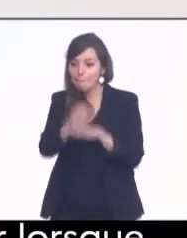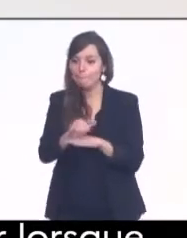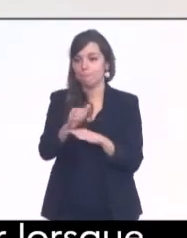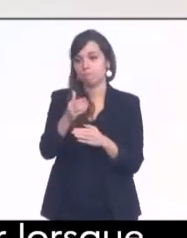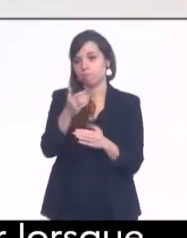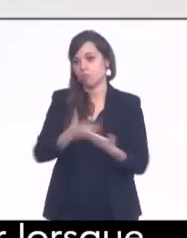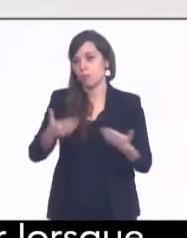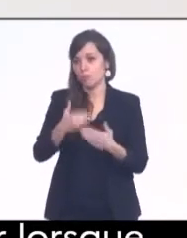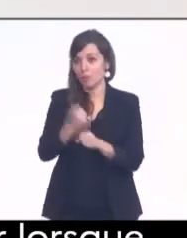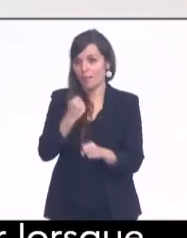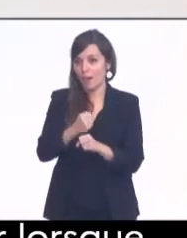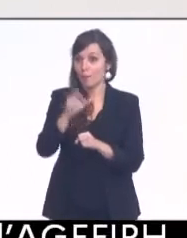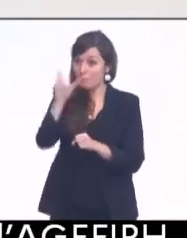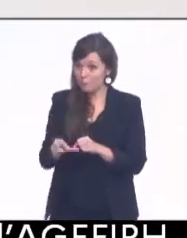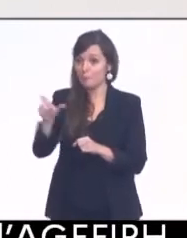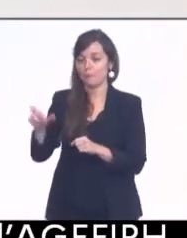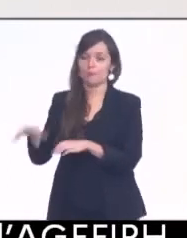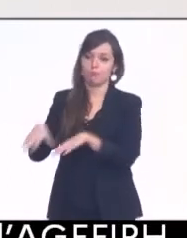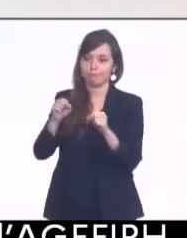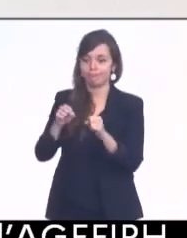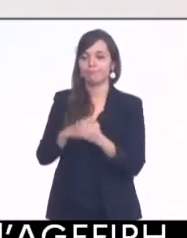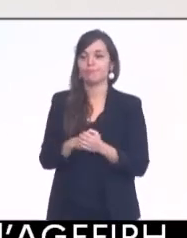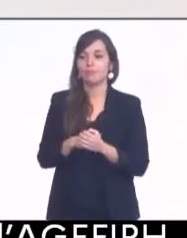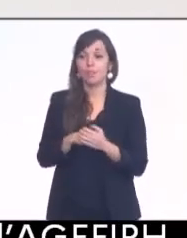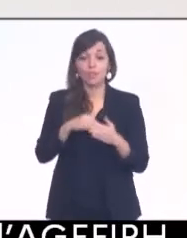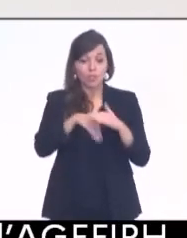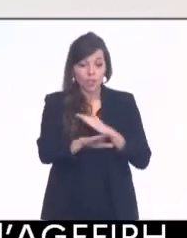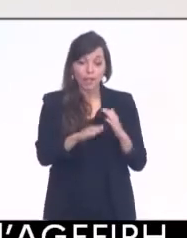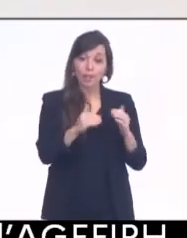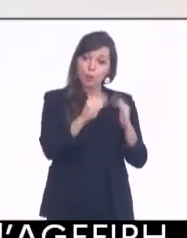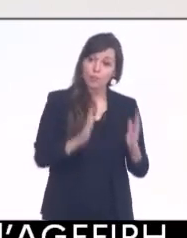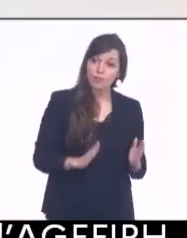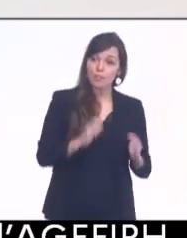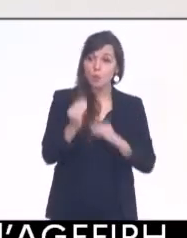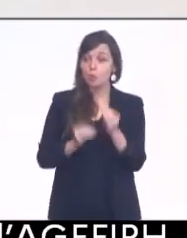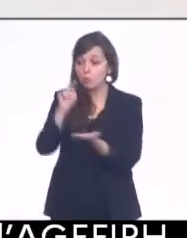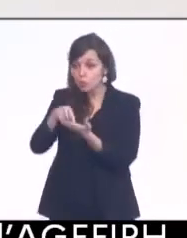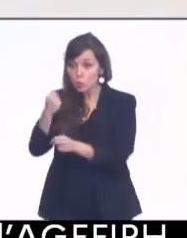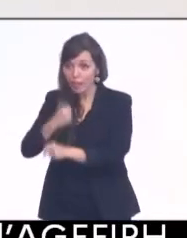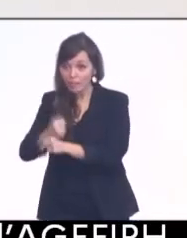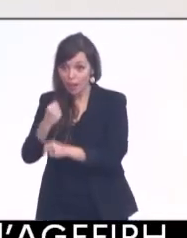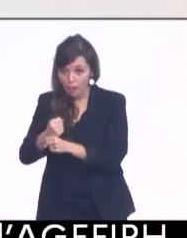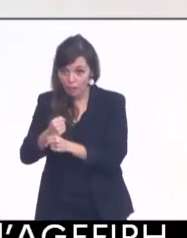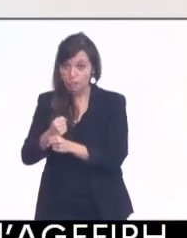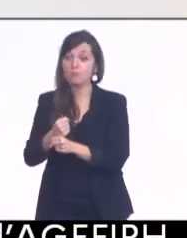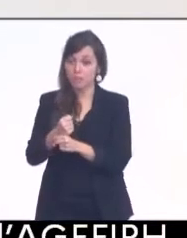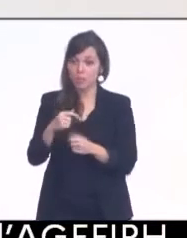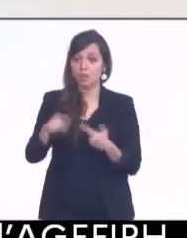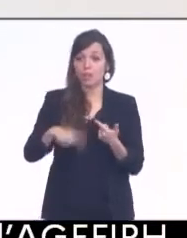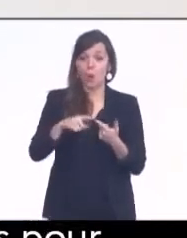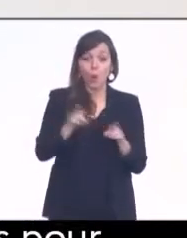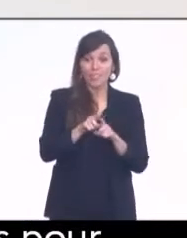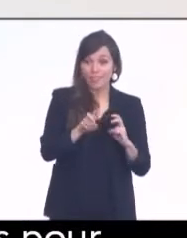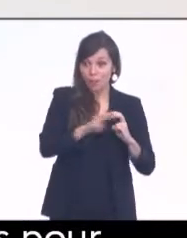pour l'adaptation des équipements, sur le lieu de travail mais également au domicile, sont disponibles. Sur le champ de l'aide du transport